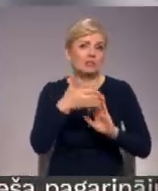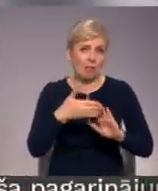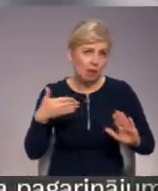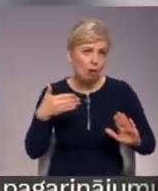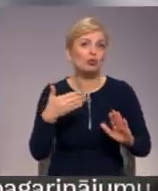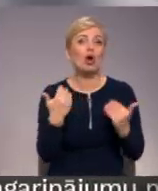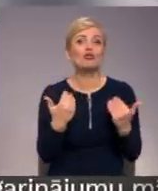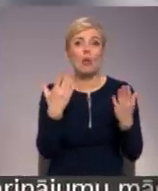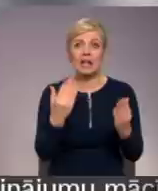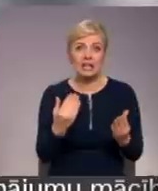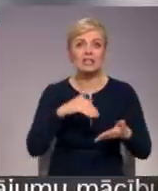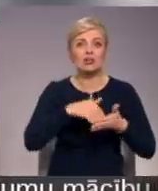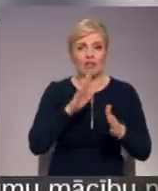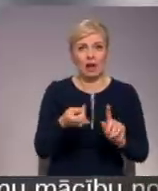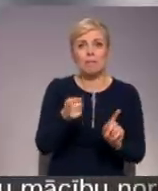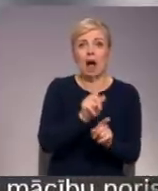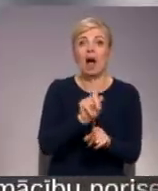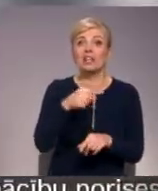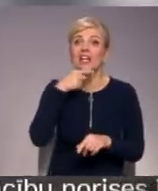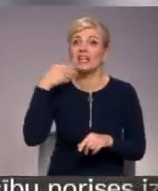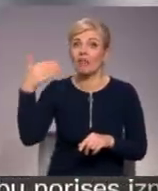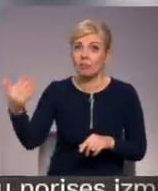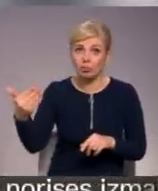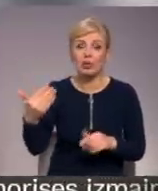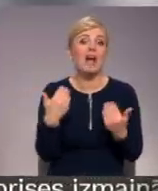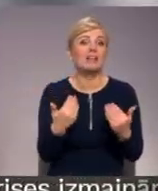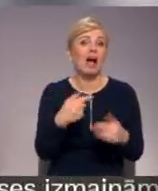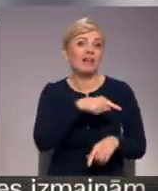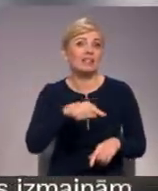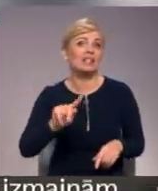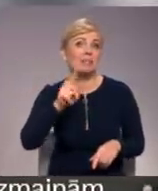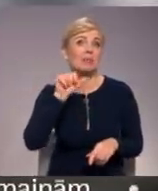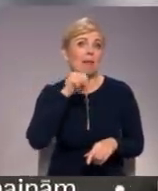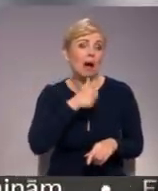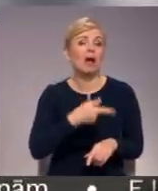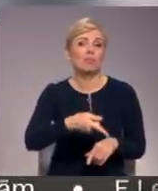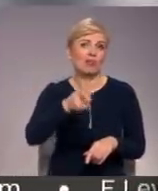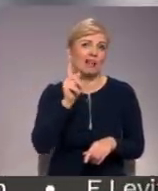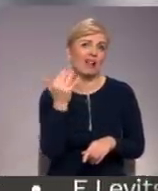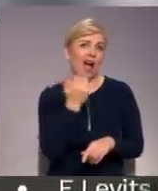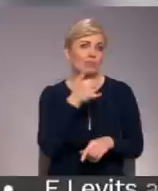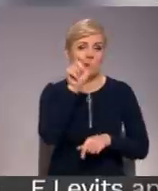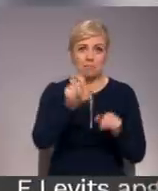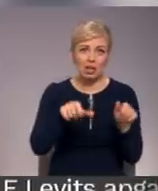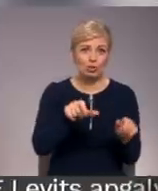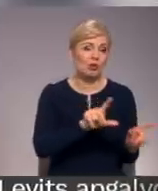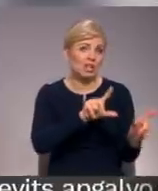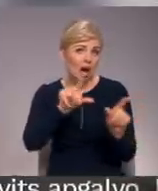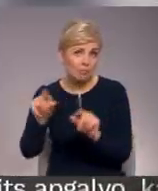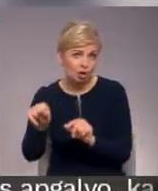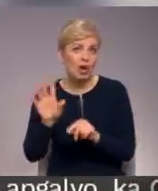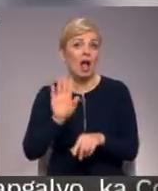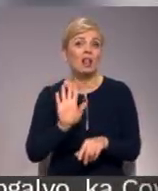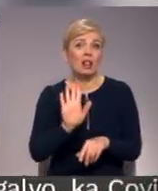arī Krievijas pusē tagad līdz 1. maijam būs liegta ārzemju pilsoņu iebraukšana. Līdz šim uz Latviju vai Krieviju